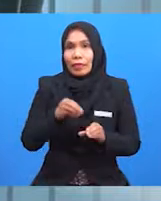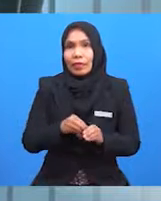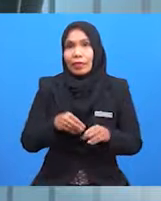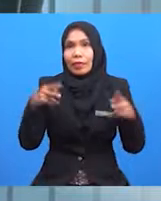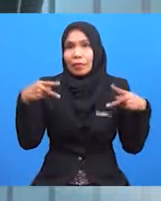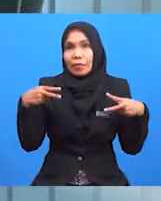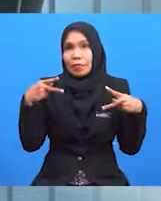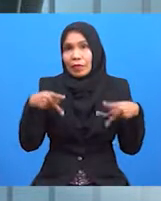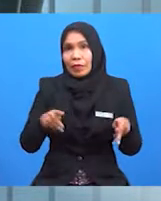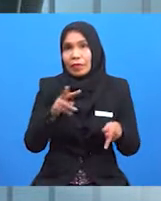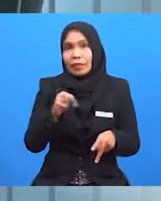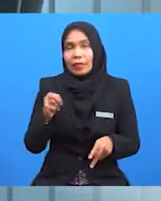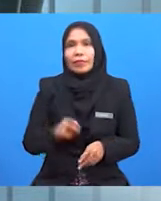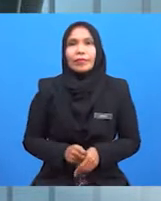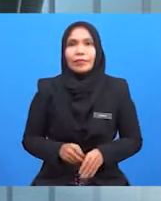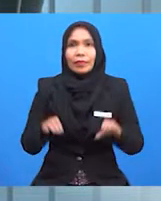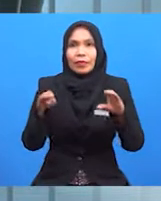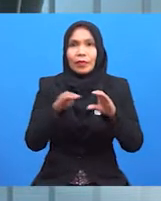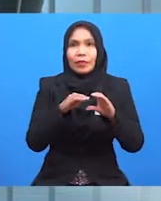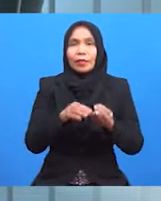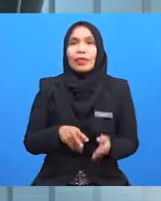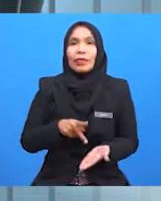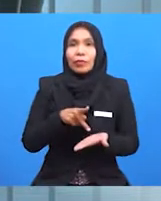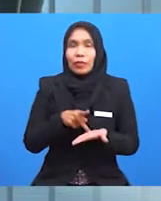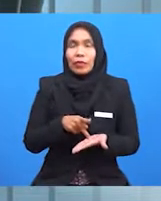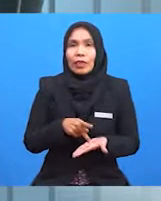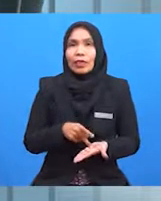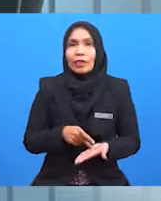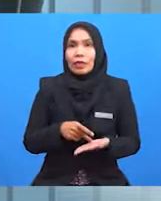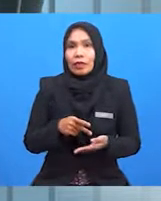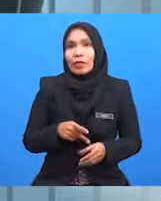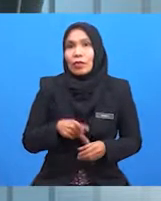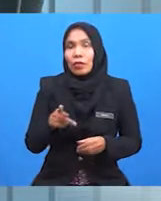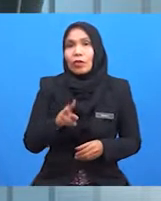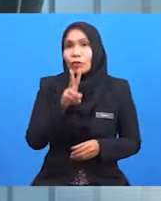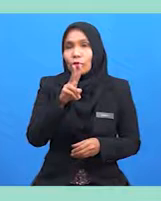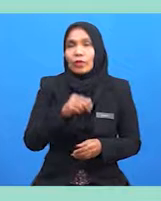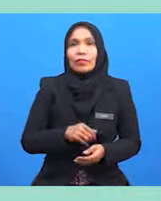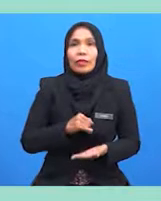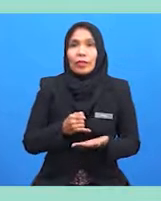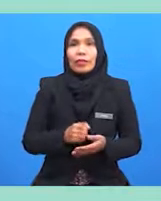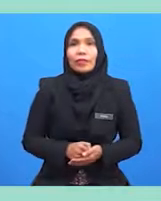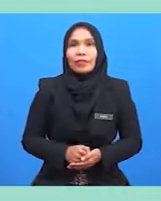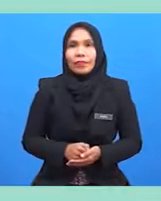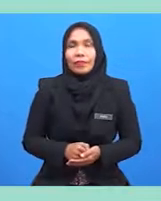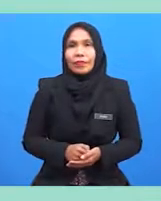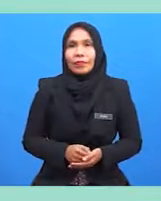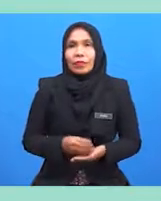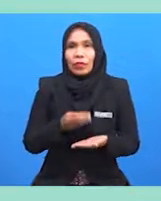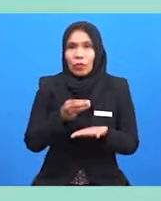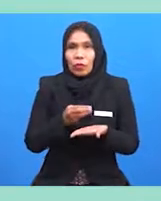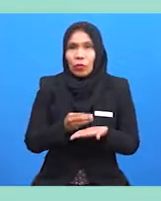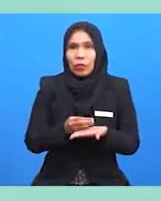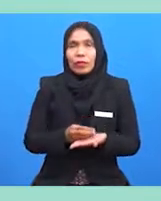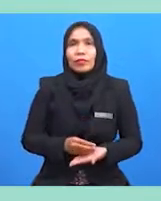Bank Pusat mengeluarkan dua jenis wang di Malaysia. Yang pertama adalah duit shilling.